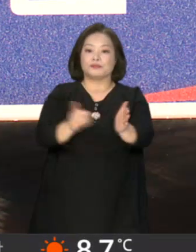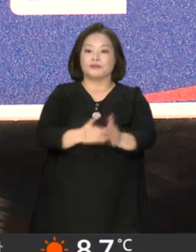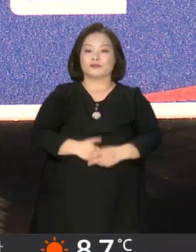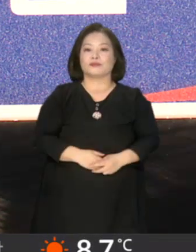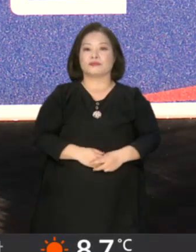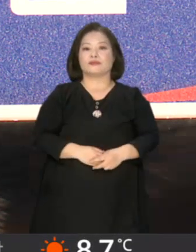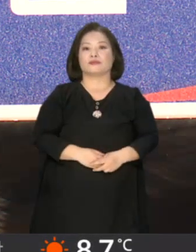밝혔습니다